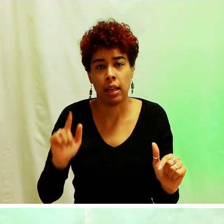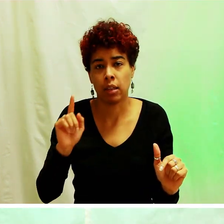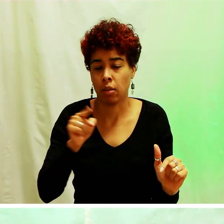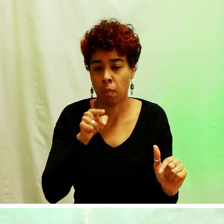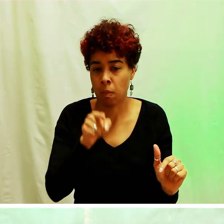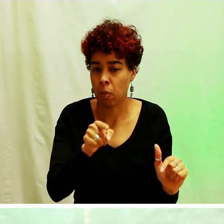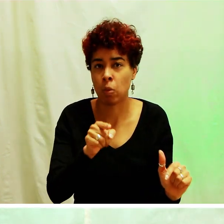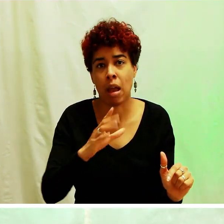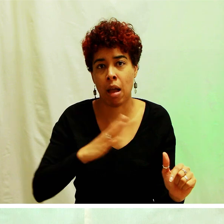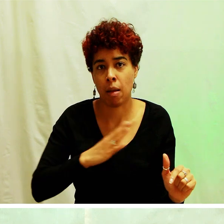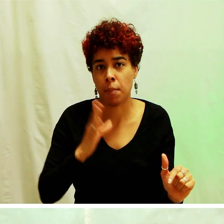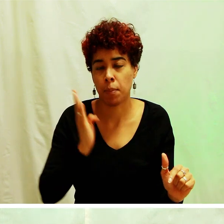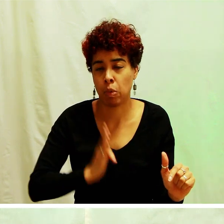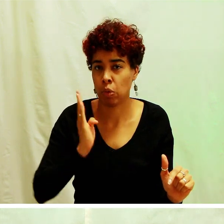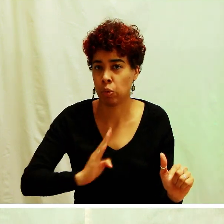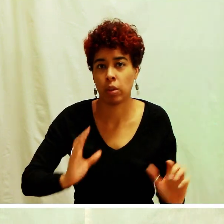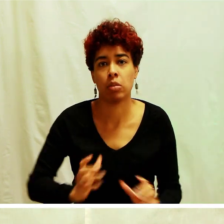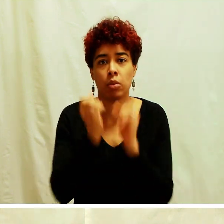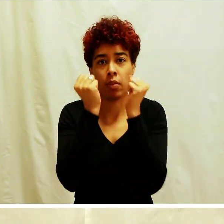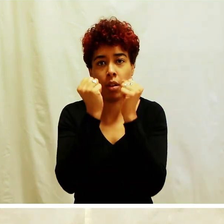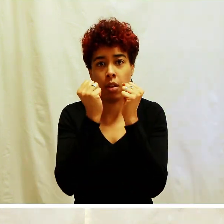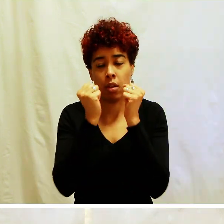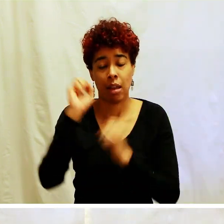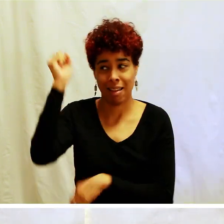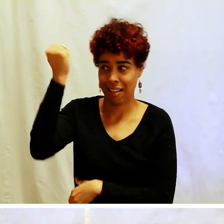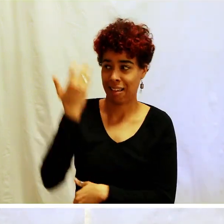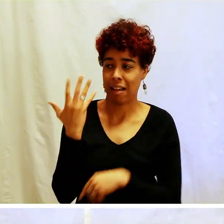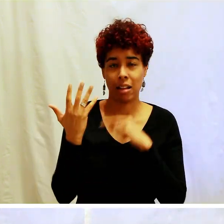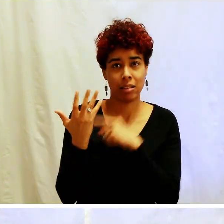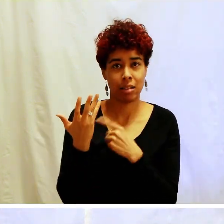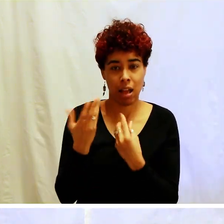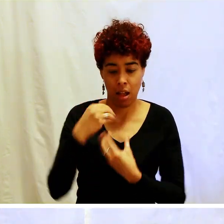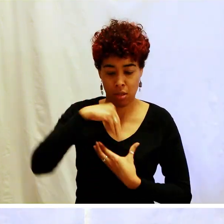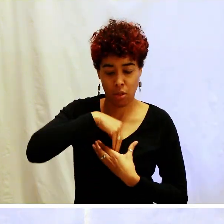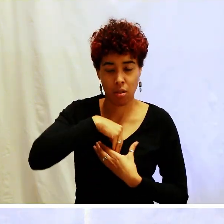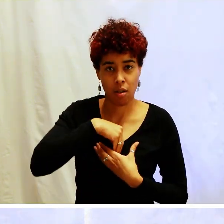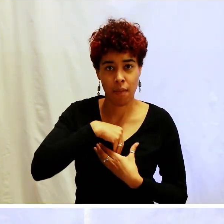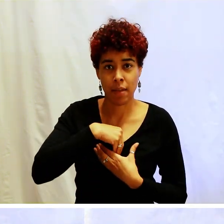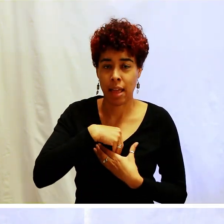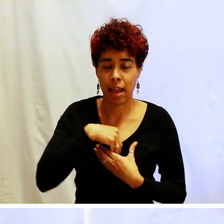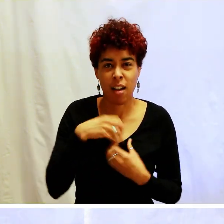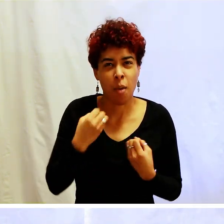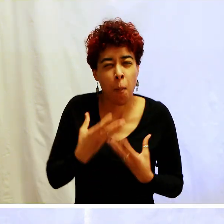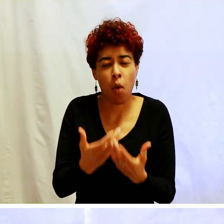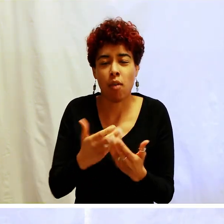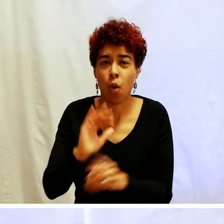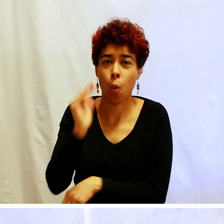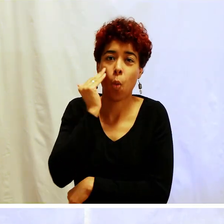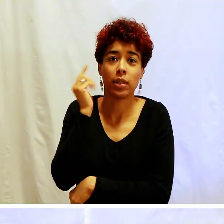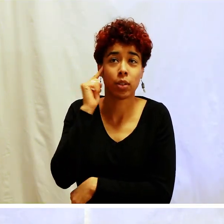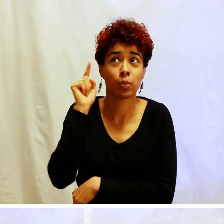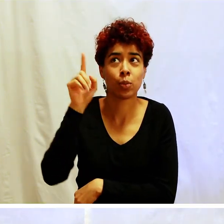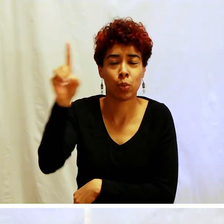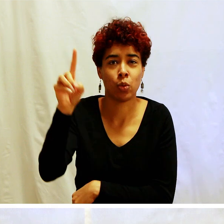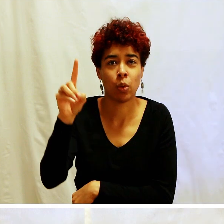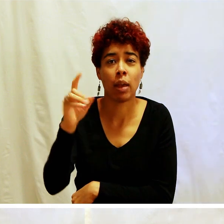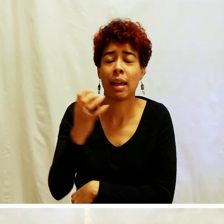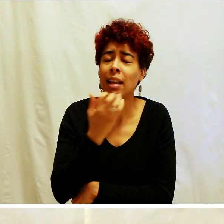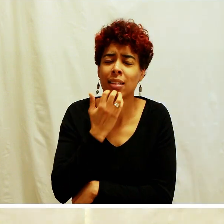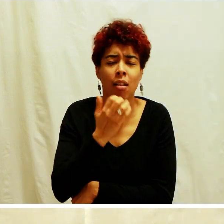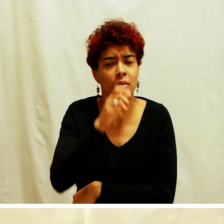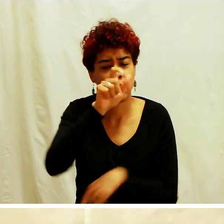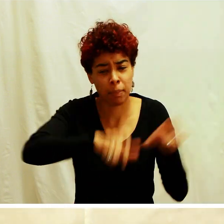sauveur. La grâce qui est en toi te pousse à obéir à Dieu et à avoir un cœur qui cherche les